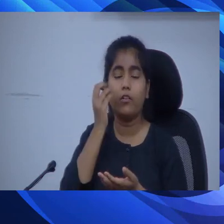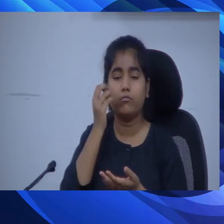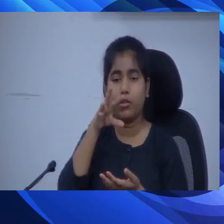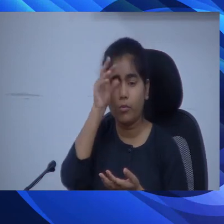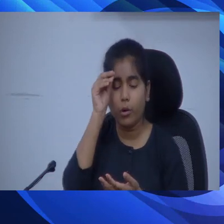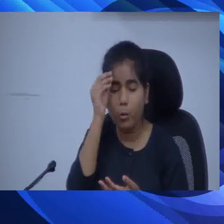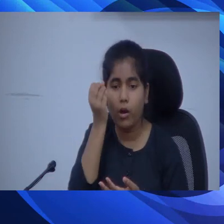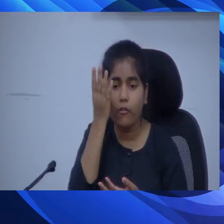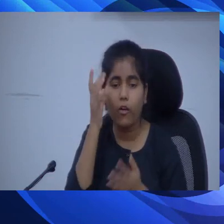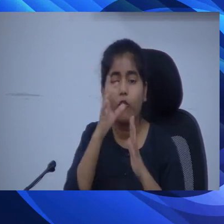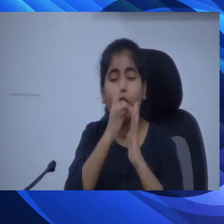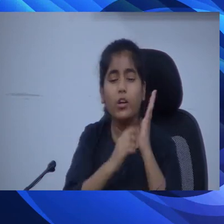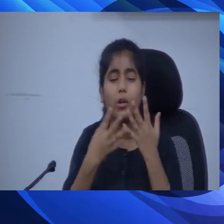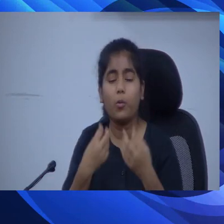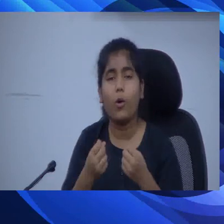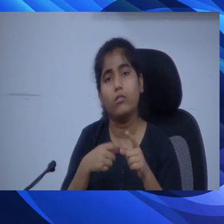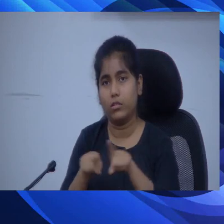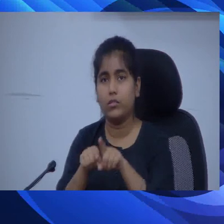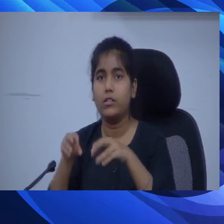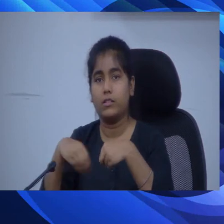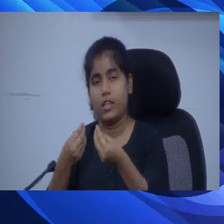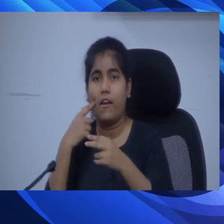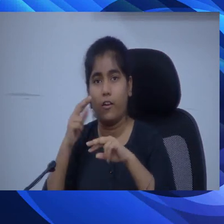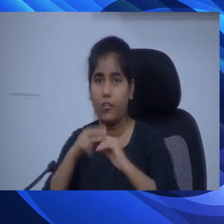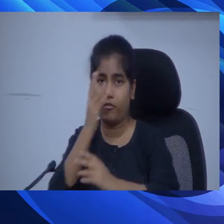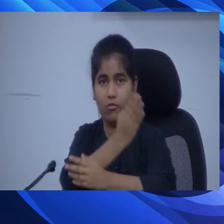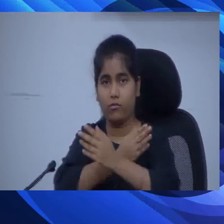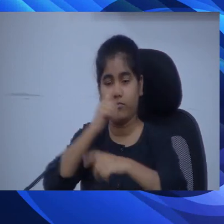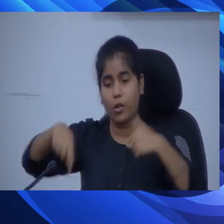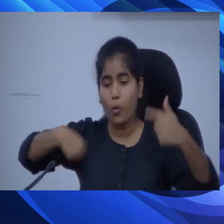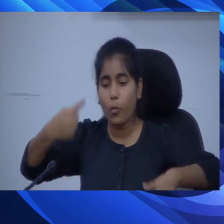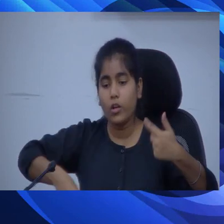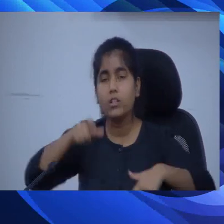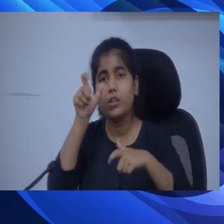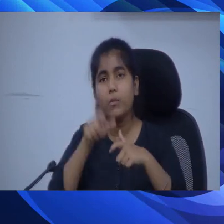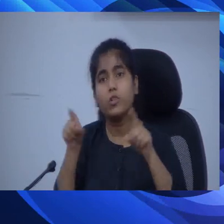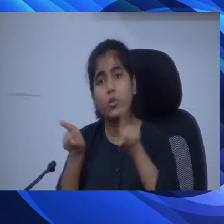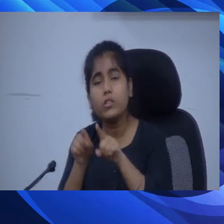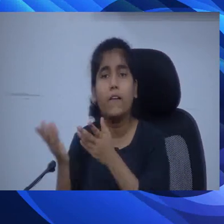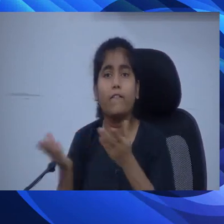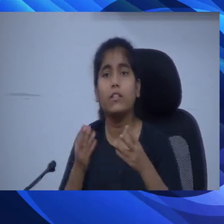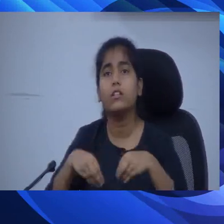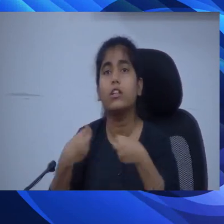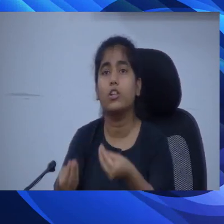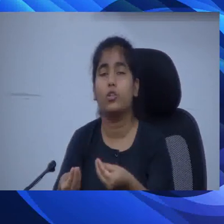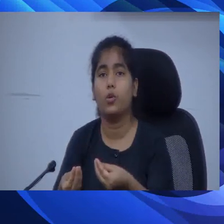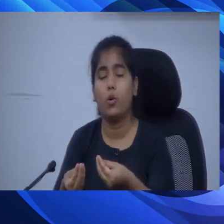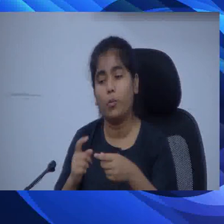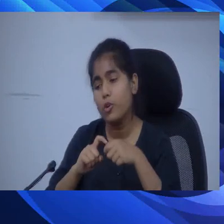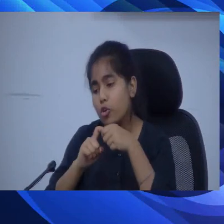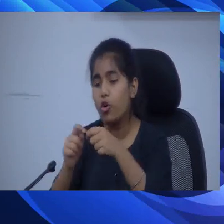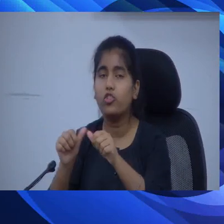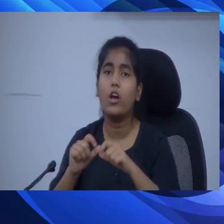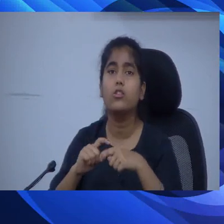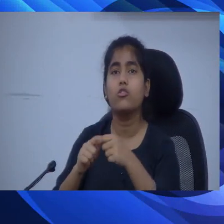आप वहाँ पर खड़े होके आप इन्फॉर्मेशन ले सकते हैं। तो अगर कोई, यहाँ मैं एग्जांपल दूंगी, अगर कोई व्हीलचेयर पे है तो व्हीलचेयर वाले को भी